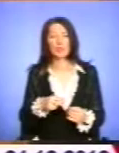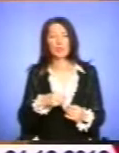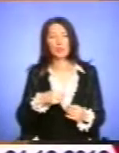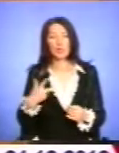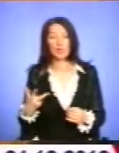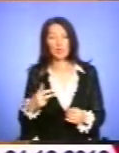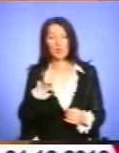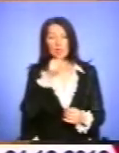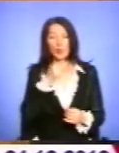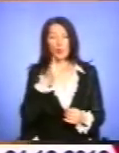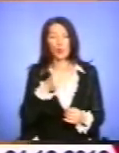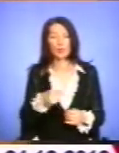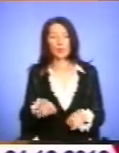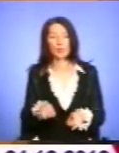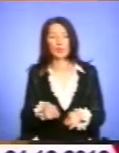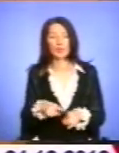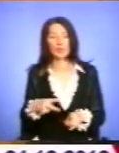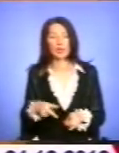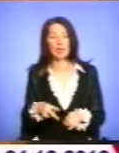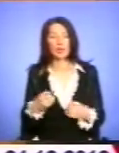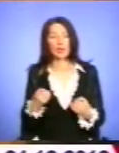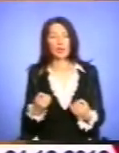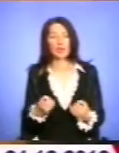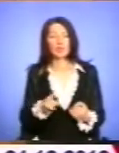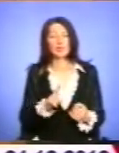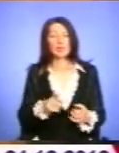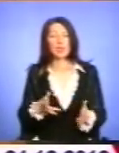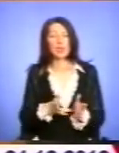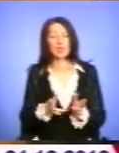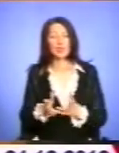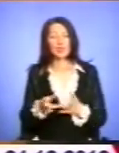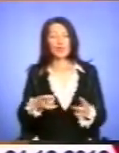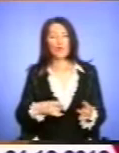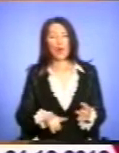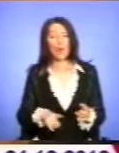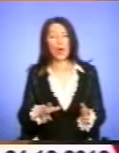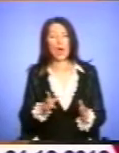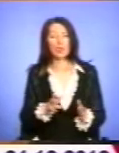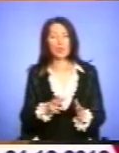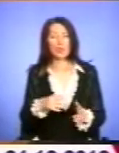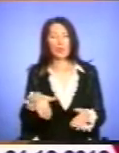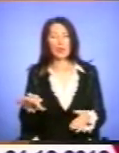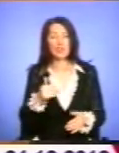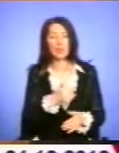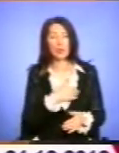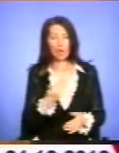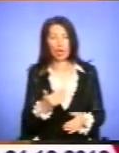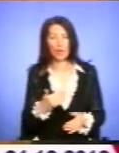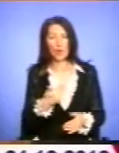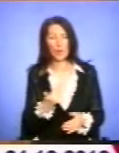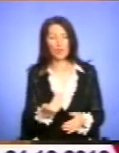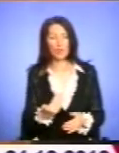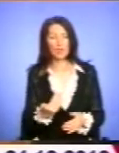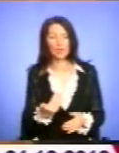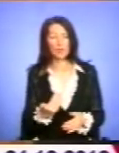роком, 2014-м, з Різдвом Христовим. Всім бажаю вам, вашому